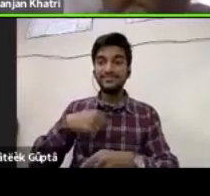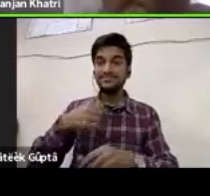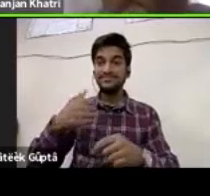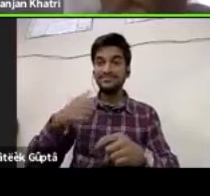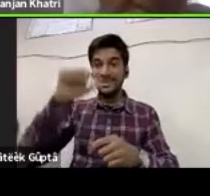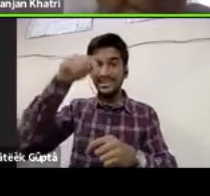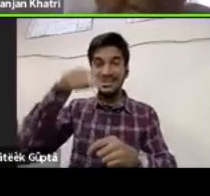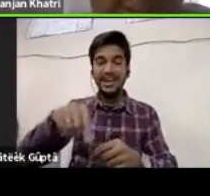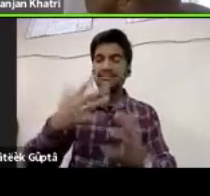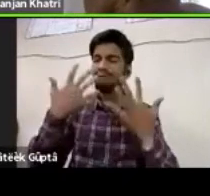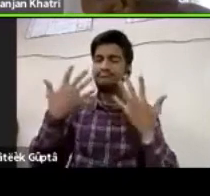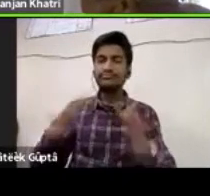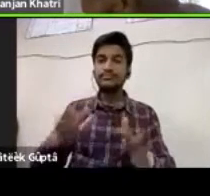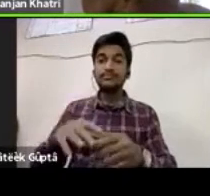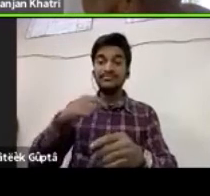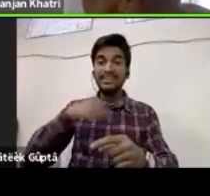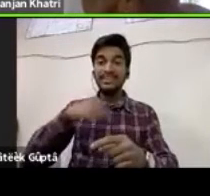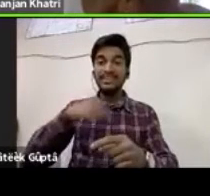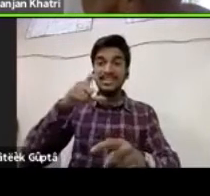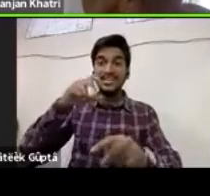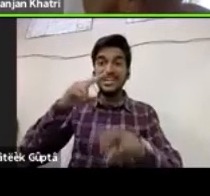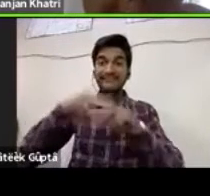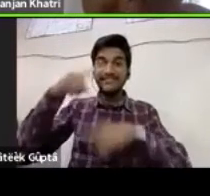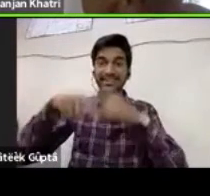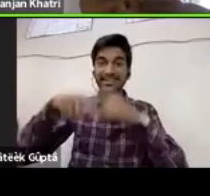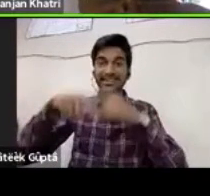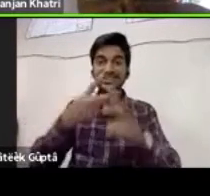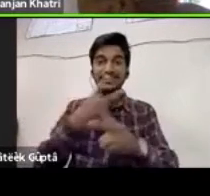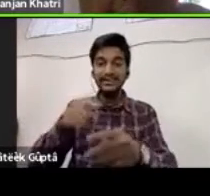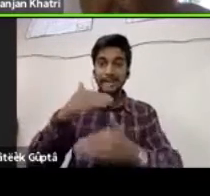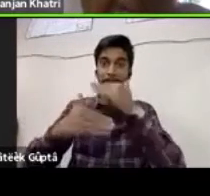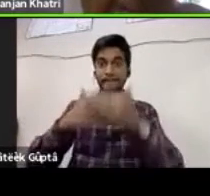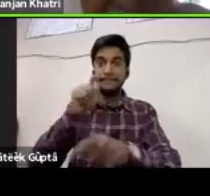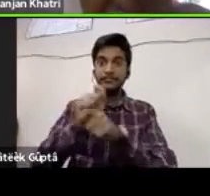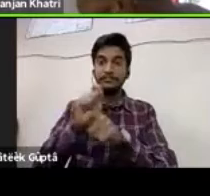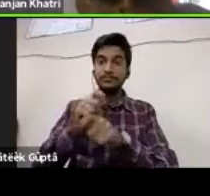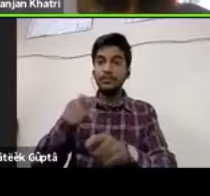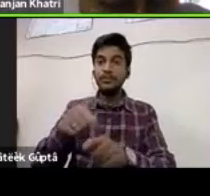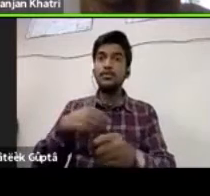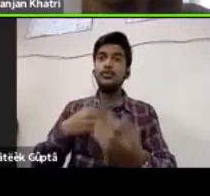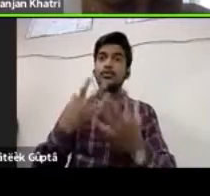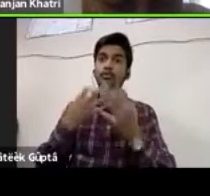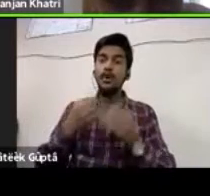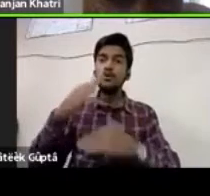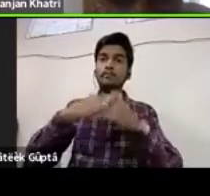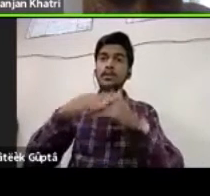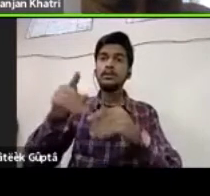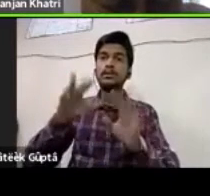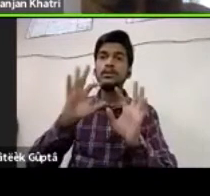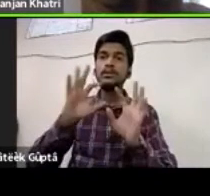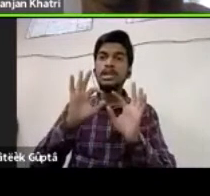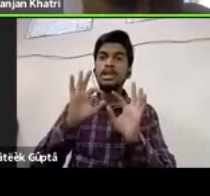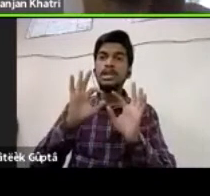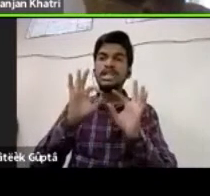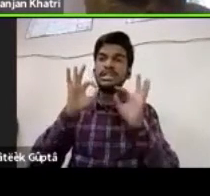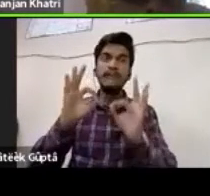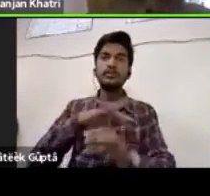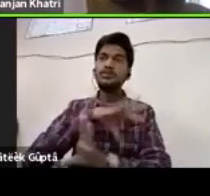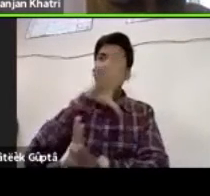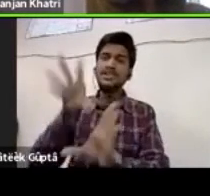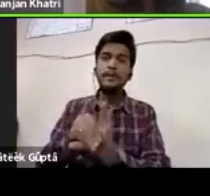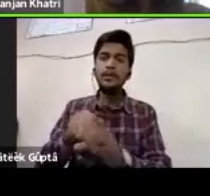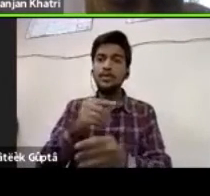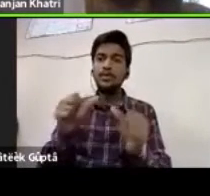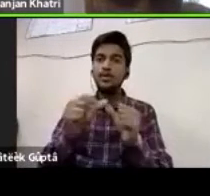जो कि जब से बनती हो तब से सबके लिए यूजबल होनी चाहिए. और उसके डिजाइन प्रिंसिपल्स क्या